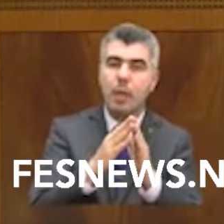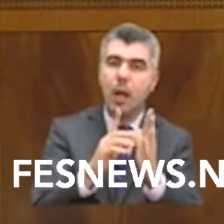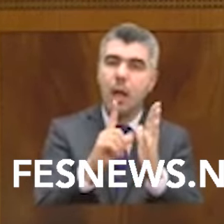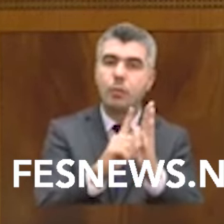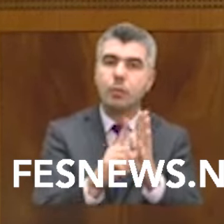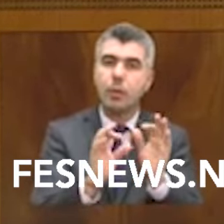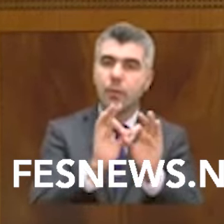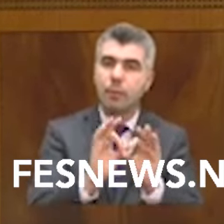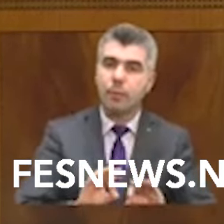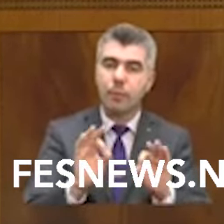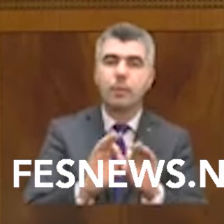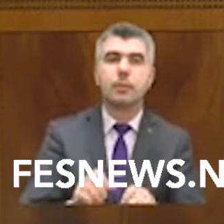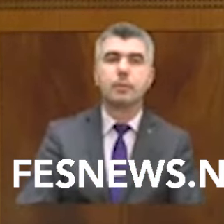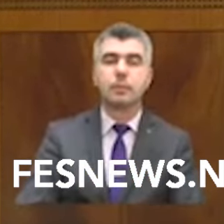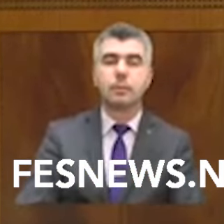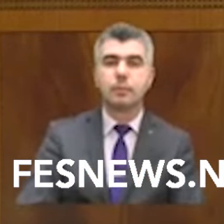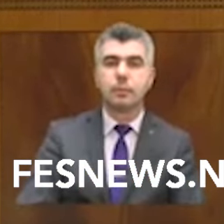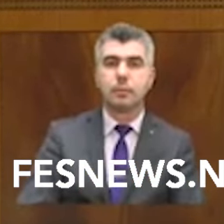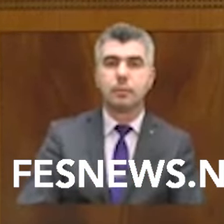القانونية.